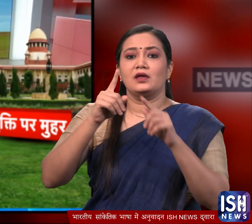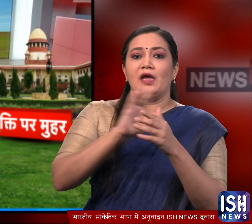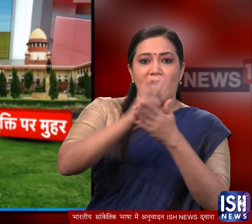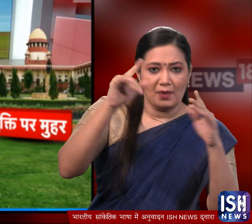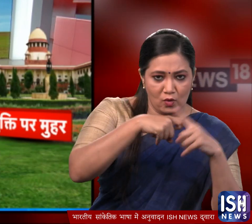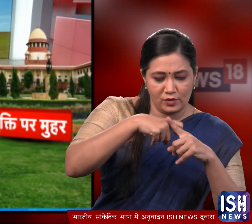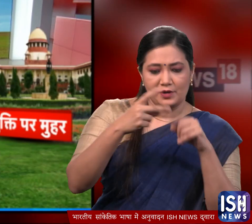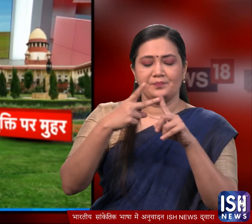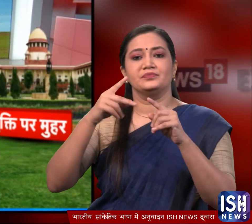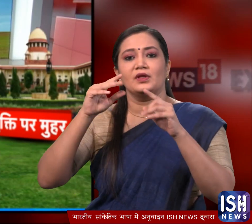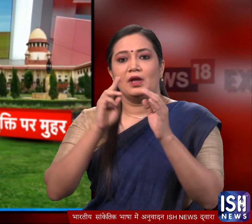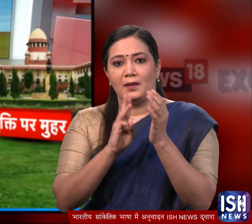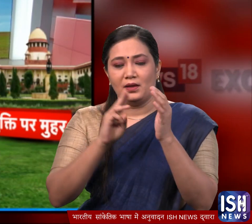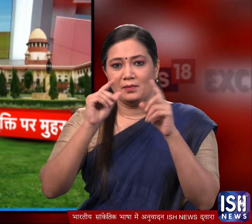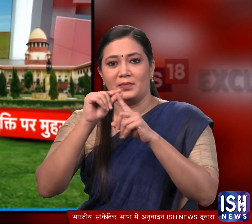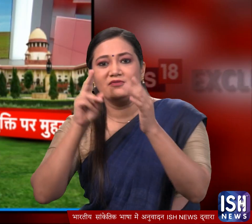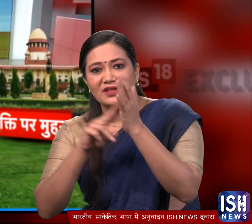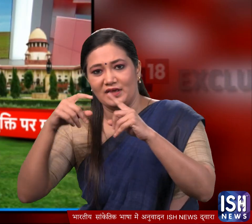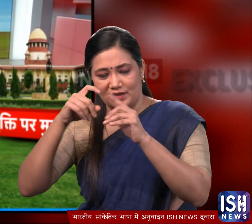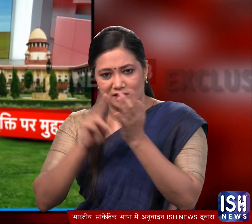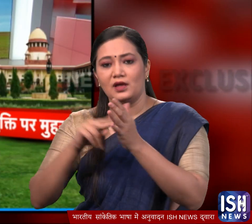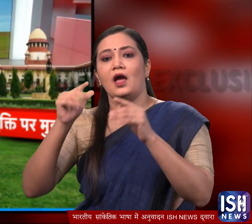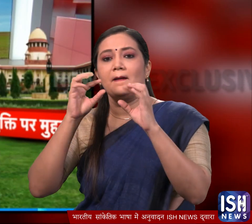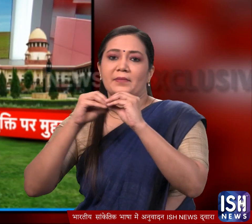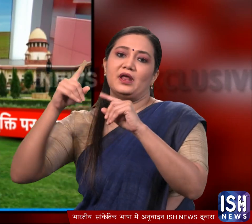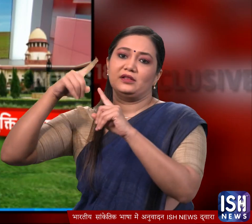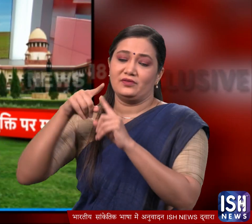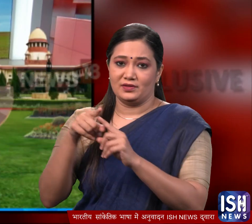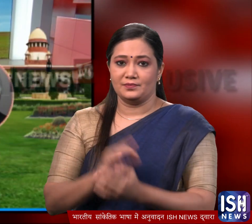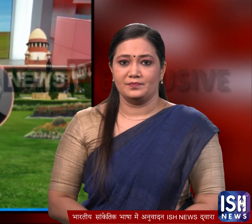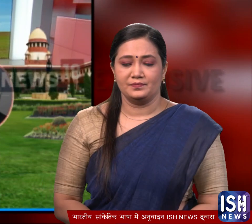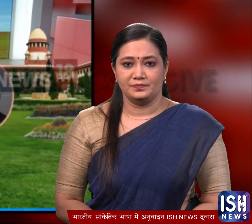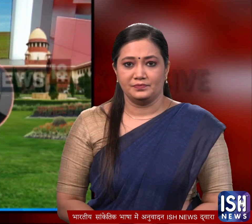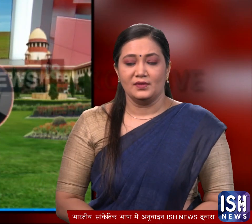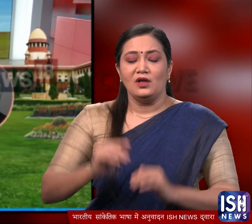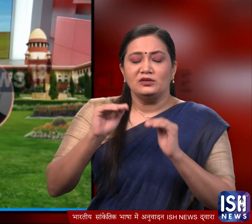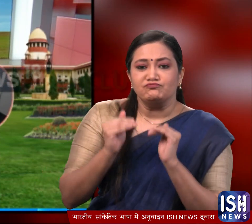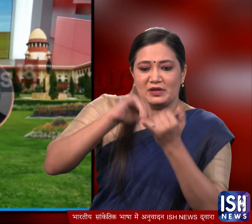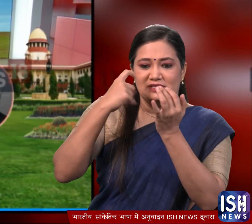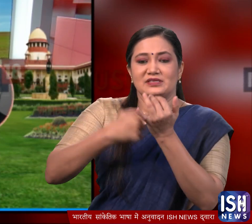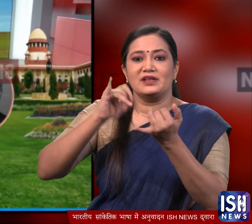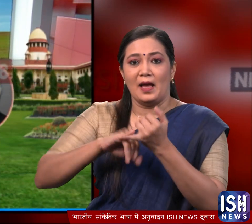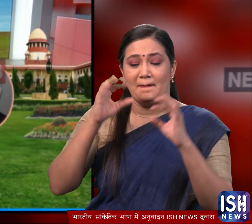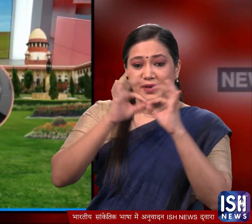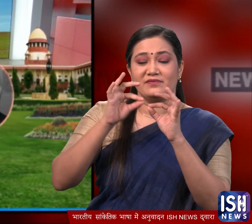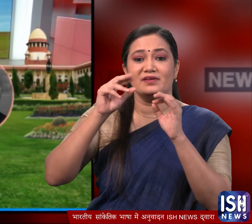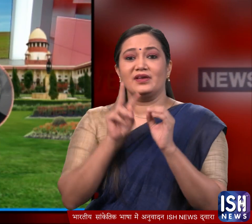कोहली, जस्टिस बीवी नागरत्ना और बेला त्रिवेदी। कहा जा रहा है कि वरिष्ठता के हिसाब से जस्टिस बीवी